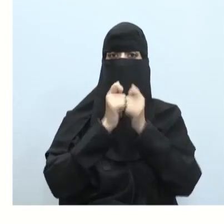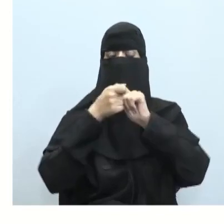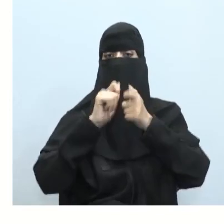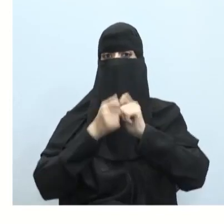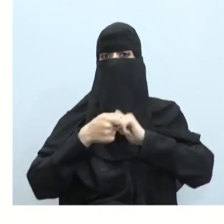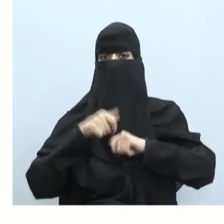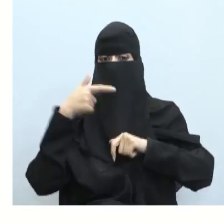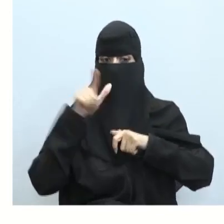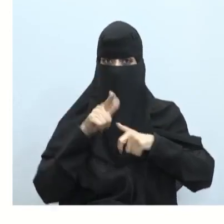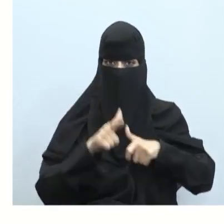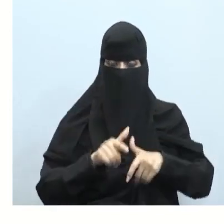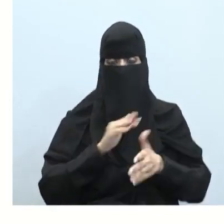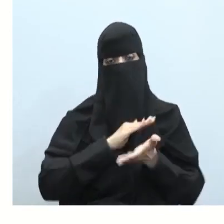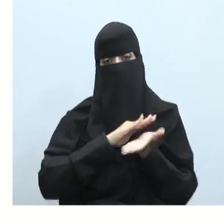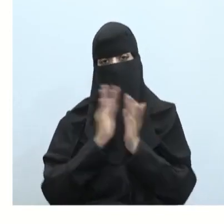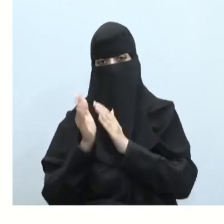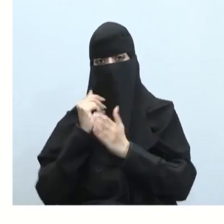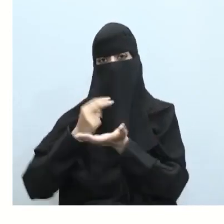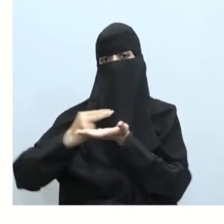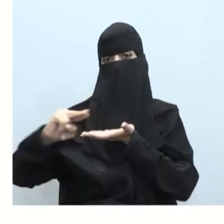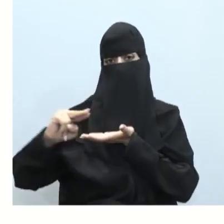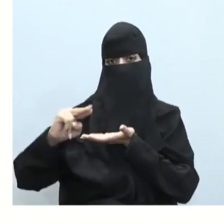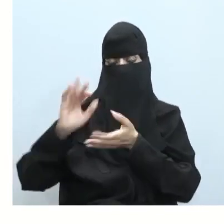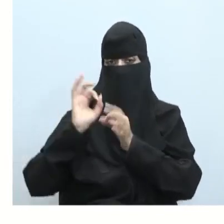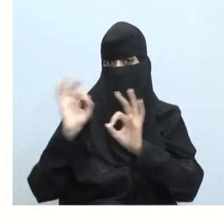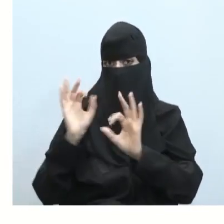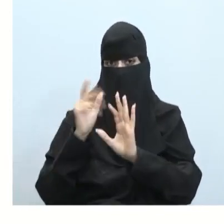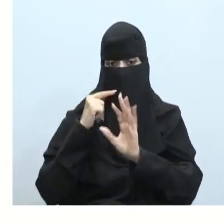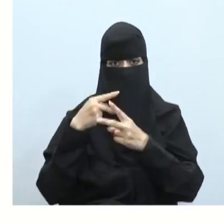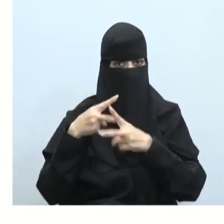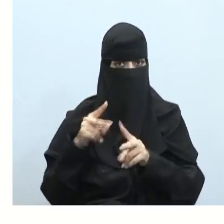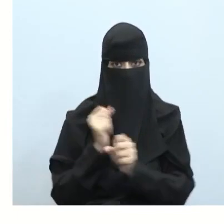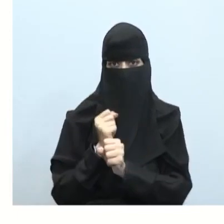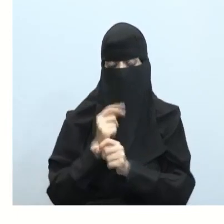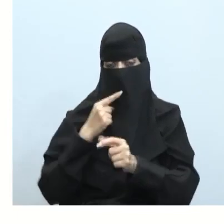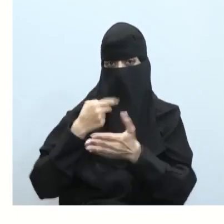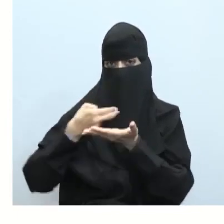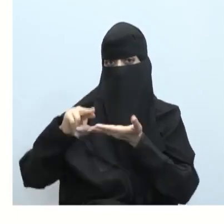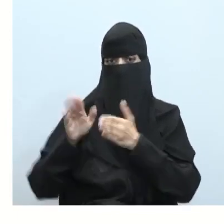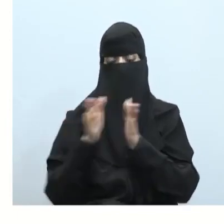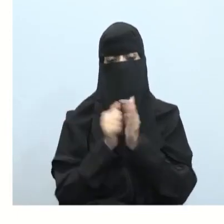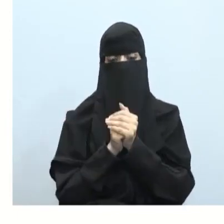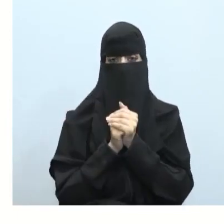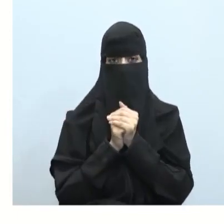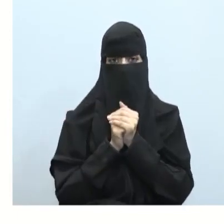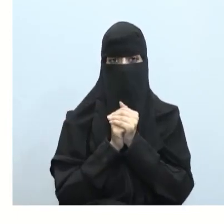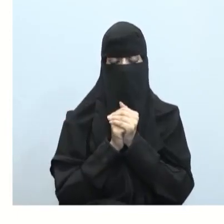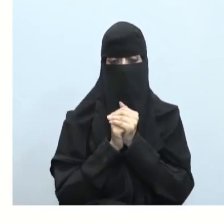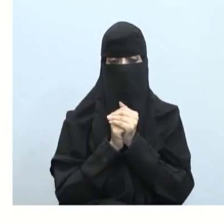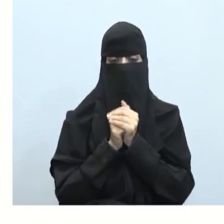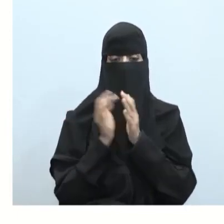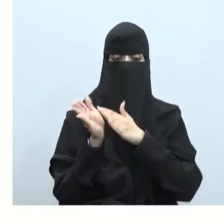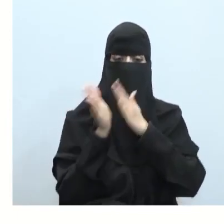يعرض جميع انواع الاخطاء المترجم ولا تستطيع البدء بتنفيذ البرنامج حتى تقوم باصلاح هذه الاخطاء